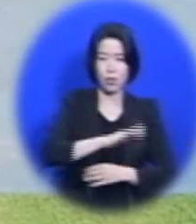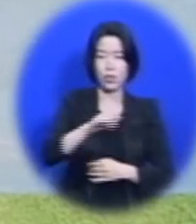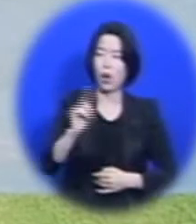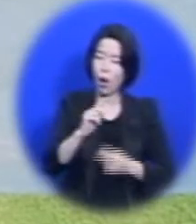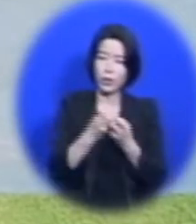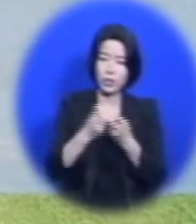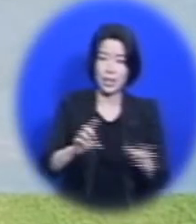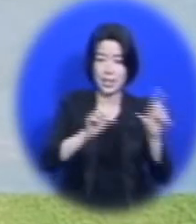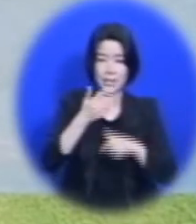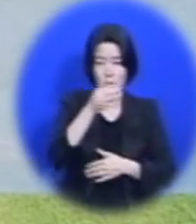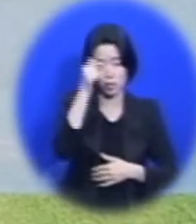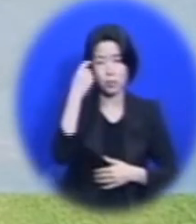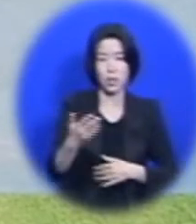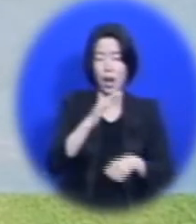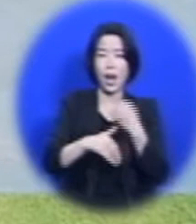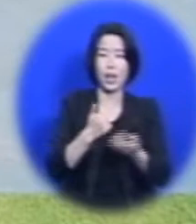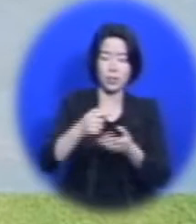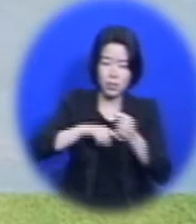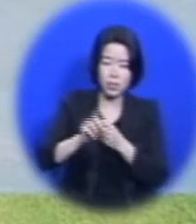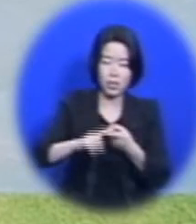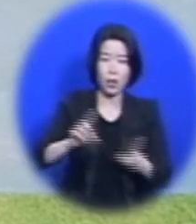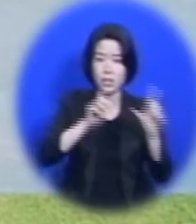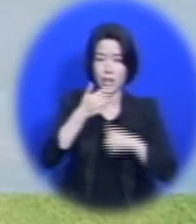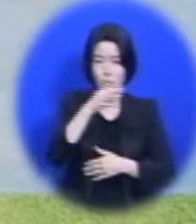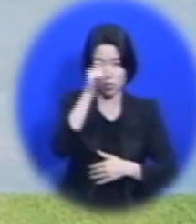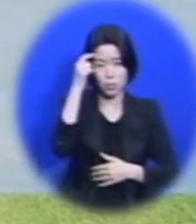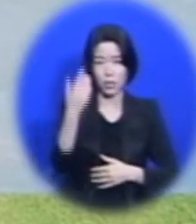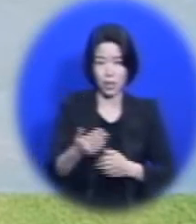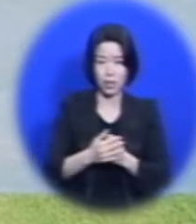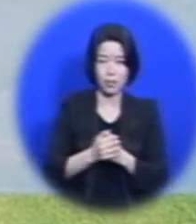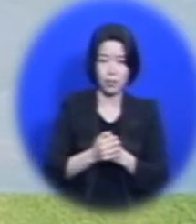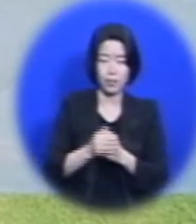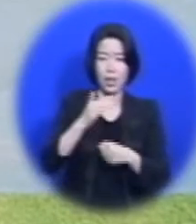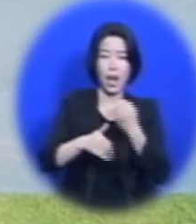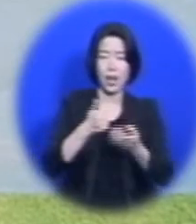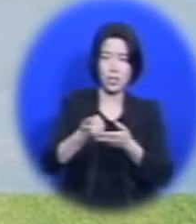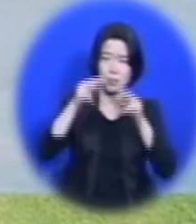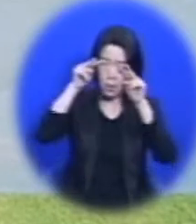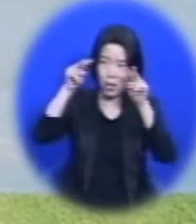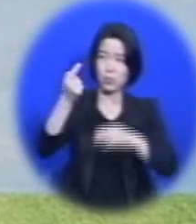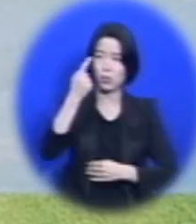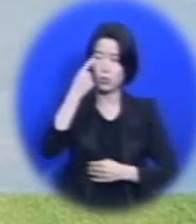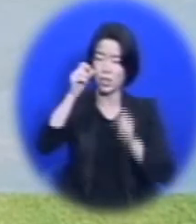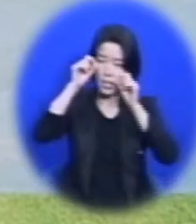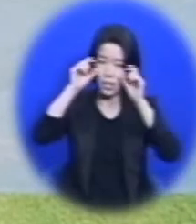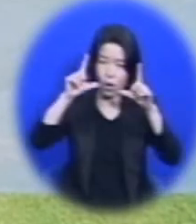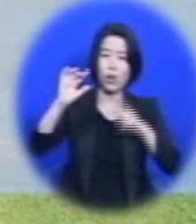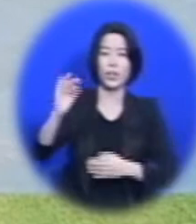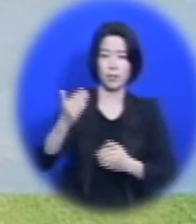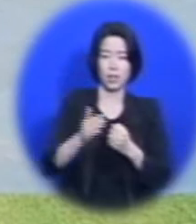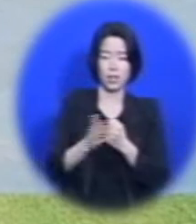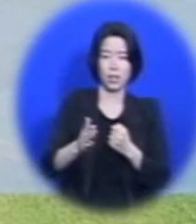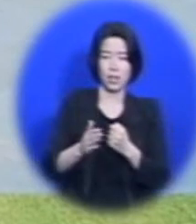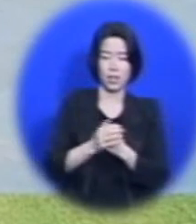있어요? 어떻게 하나님을 믿고 하나님의 뜻대로 살 수 있어요? 하나님을 바라보는 눈이 열려야 합니다.